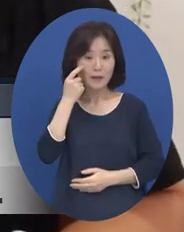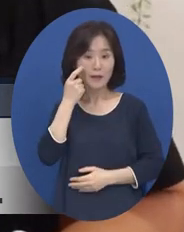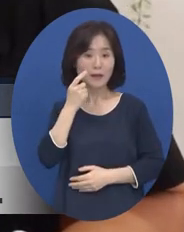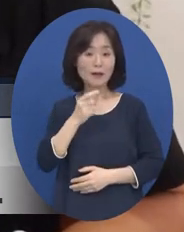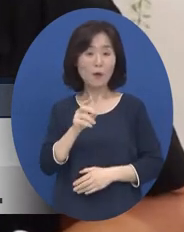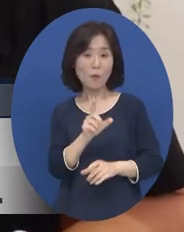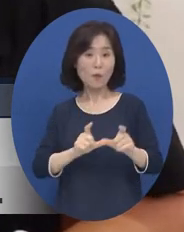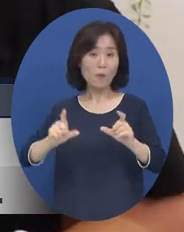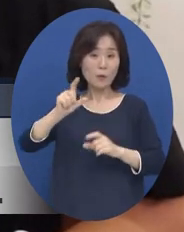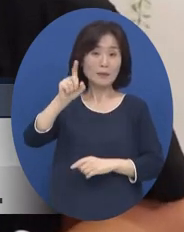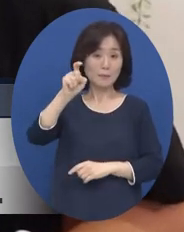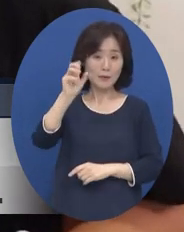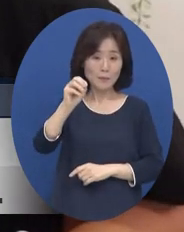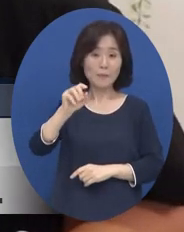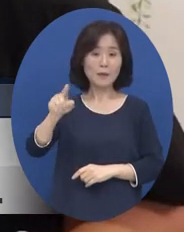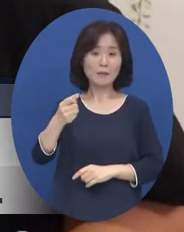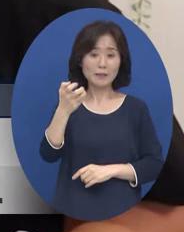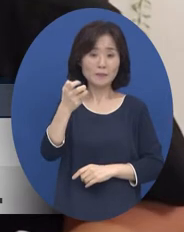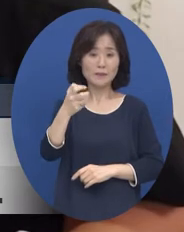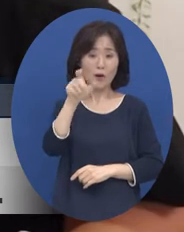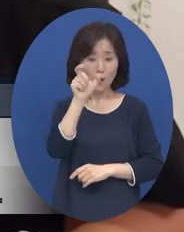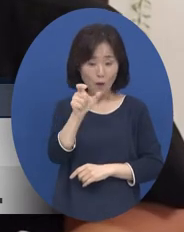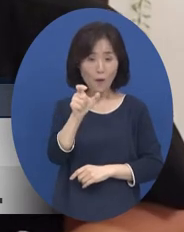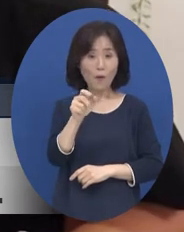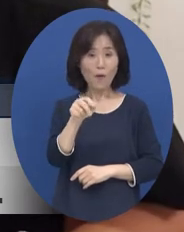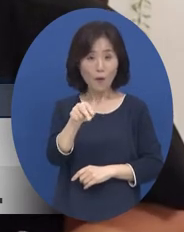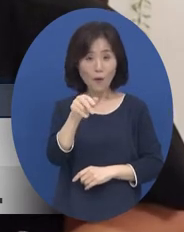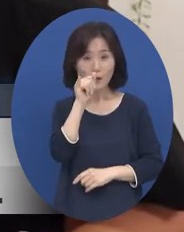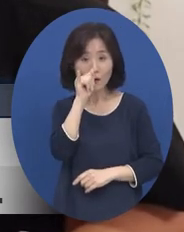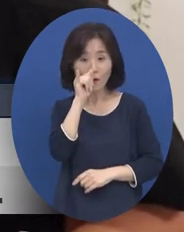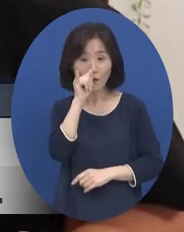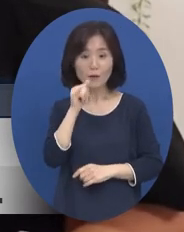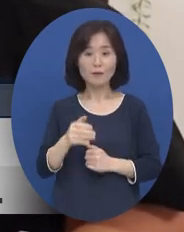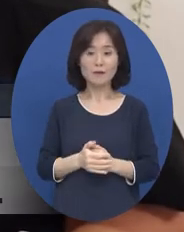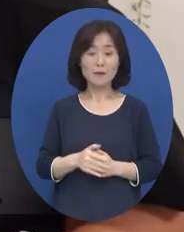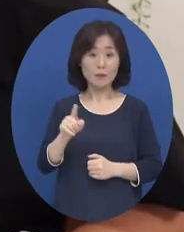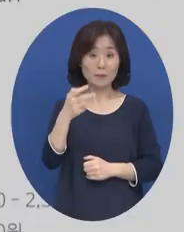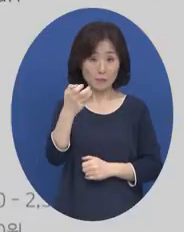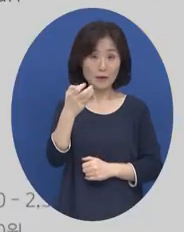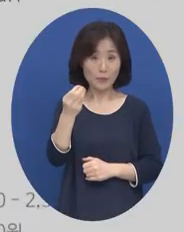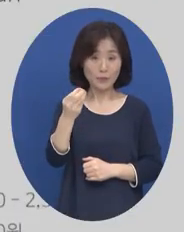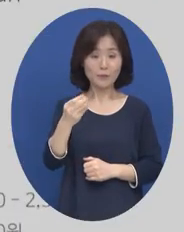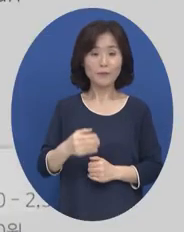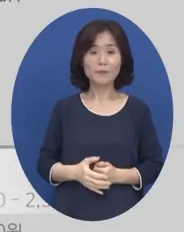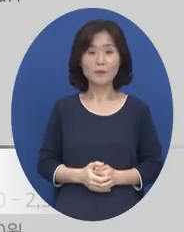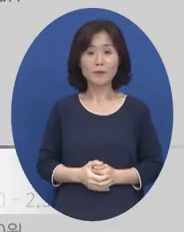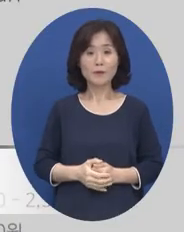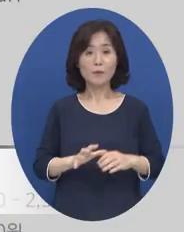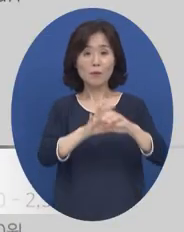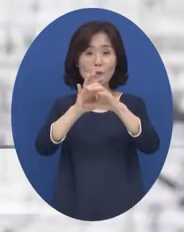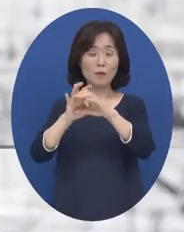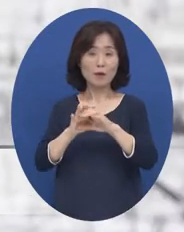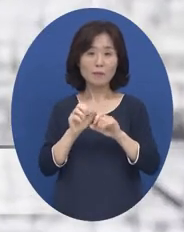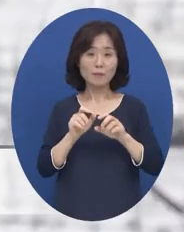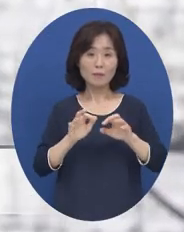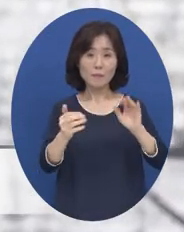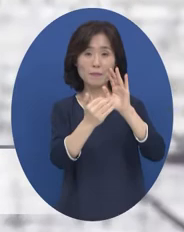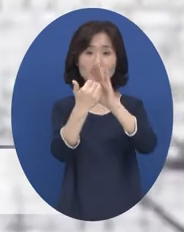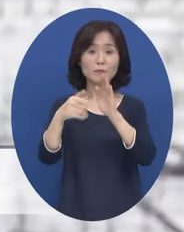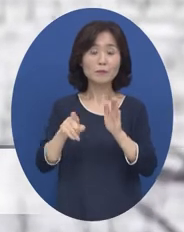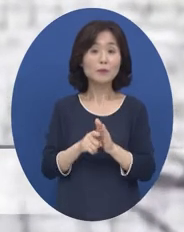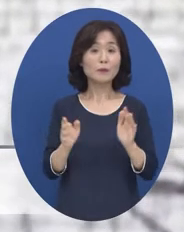10만 합니다 자 180 자 댓글 척 에고를 남는 쉽죠 480만원 입니다 코로나 1구 확산 방지를 위해